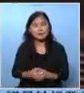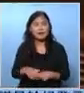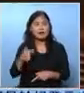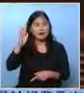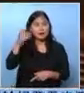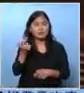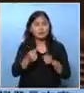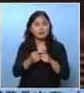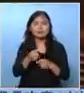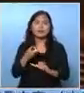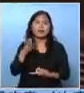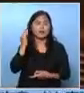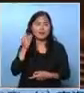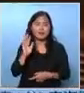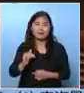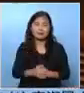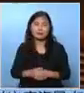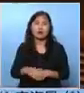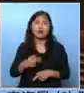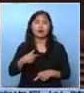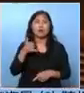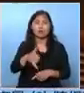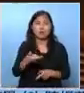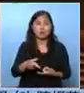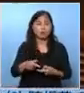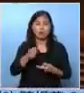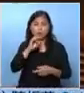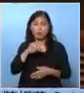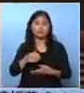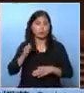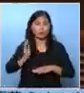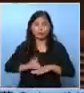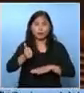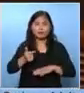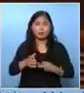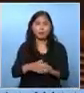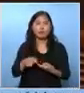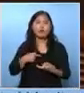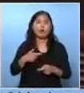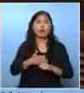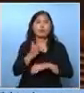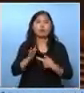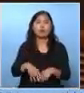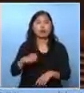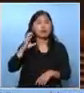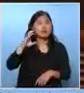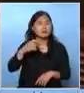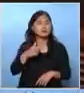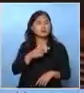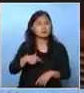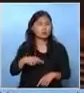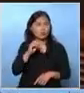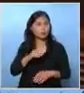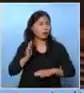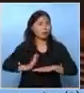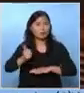嚟，佢個最精彩嗰部分就過咗啦。咁我見阿陳凱欣議員又講到好精彩，咁我咪又點人數，等多啲